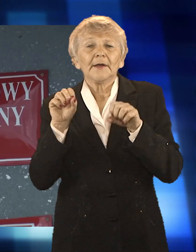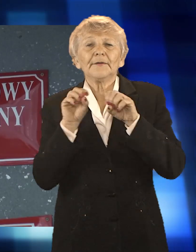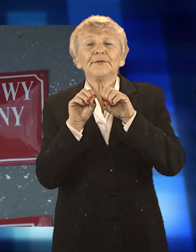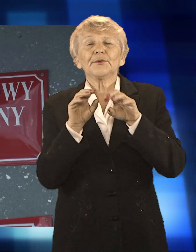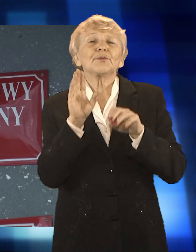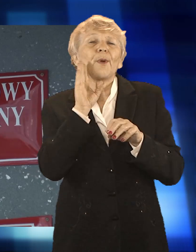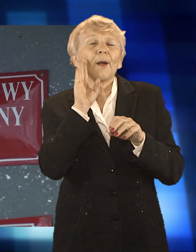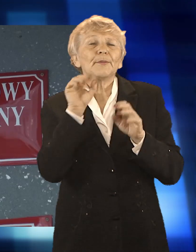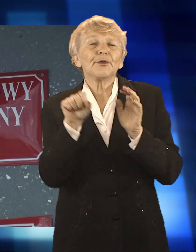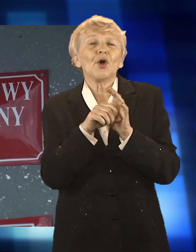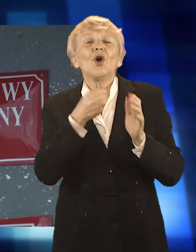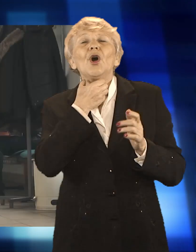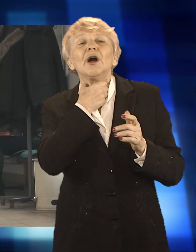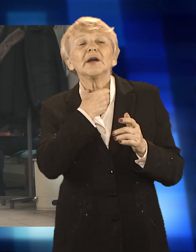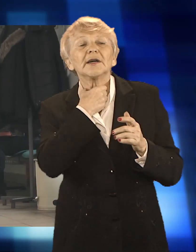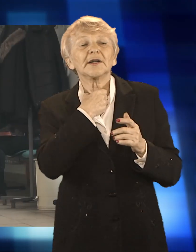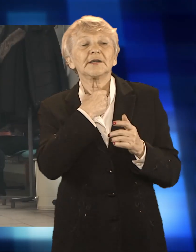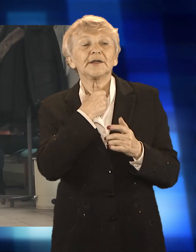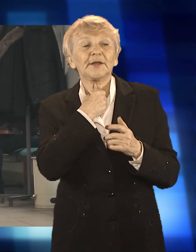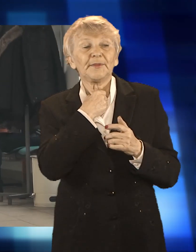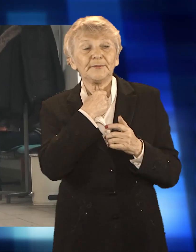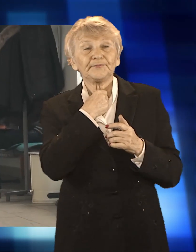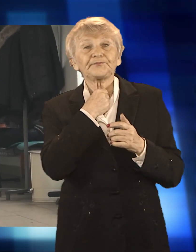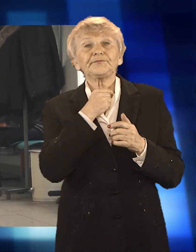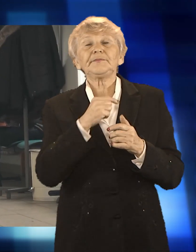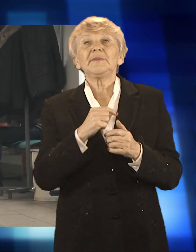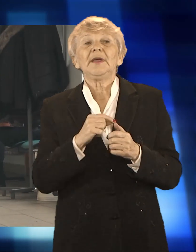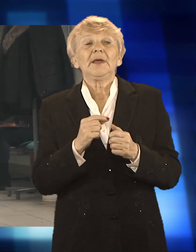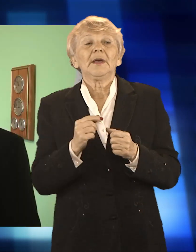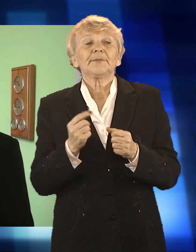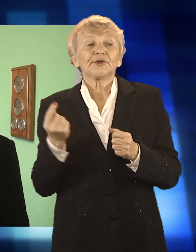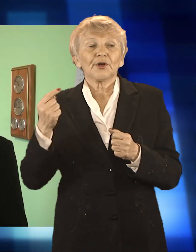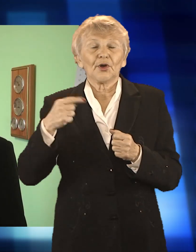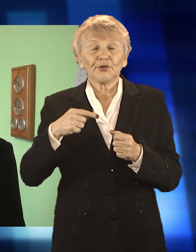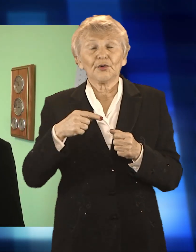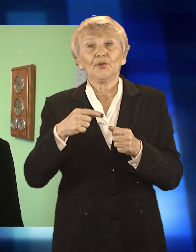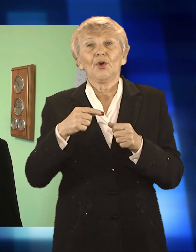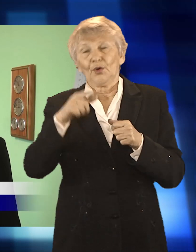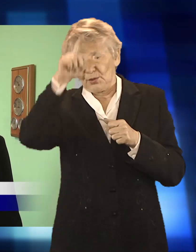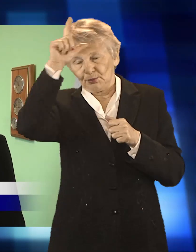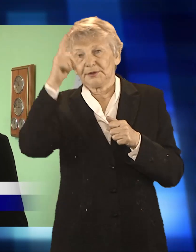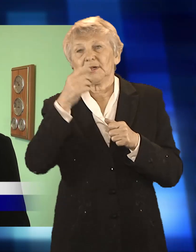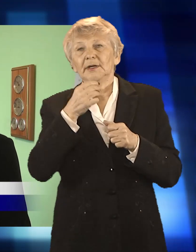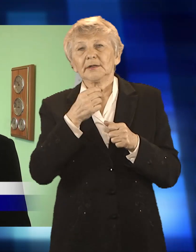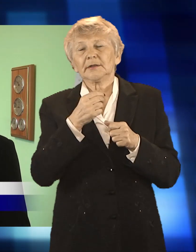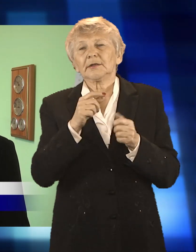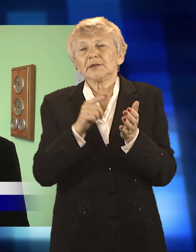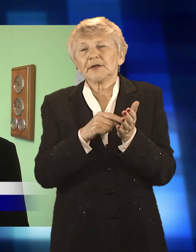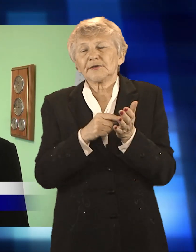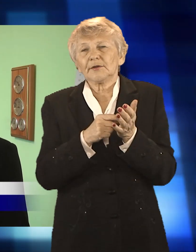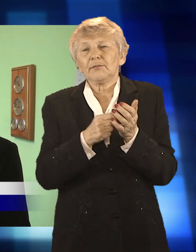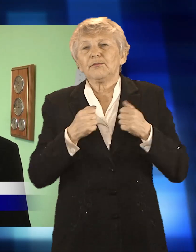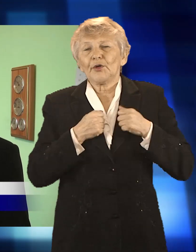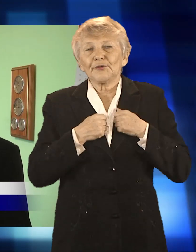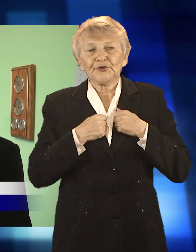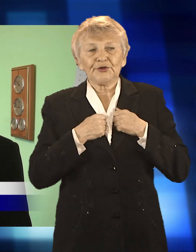służby sanitarne i cała służba zdrowia gotowe są na przypadki zakażenia koronawirusem. Sprawdzamy dostępność miejsc izolacji,